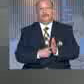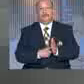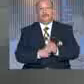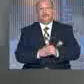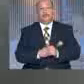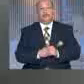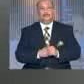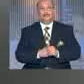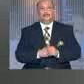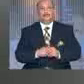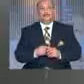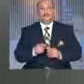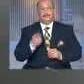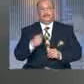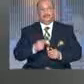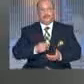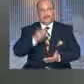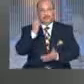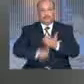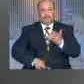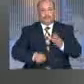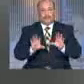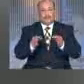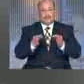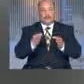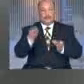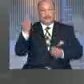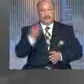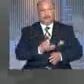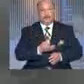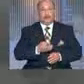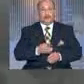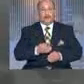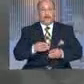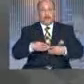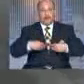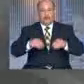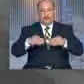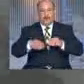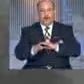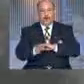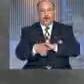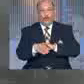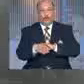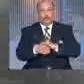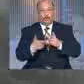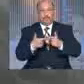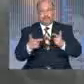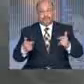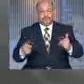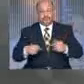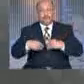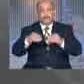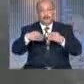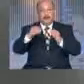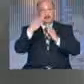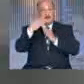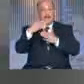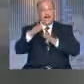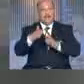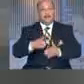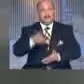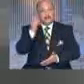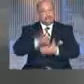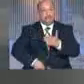مصدرو المنتوج البحري 10% كأداة إضافية أثار حفيظة جميع أطراف الدورة الإنتاجية بميناء